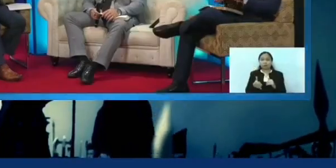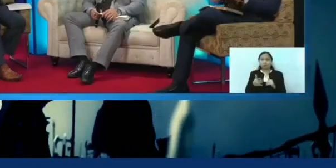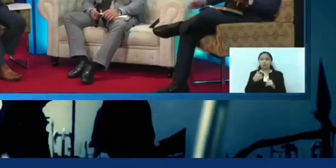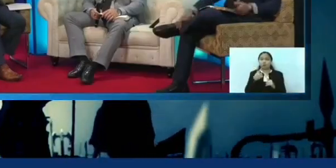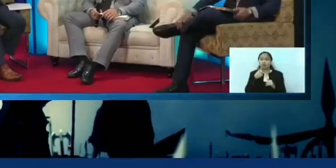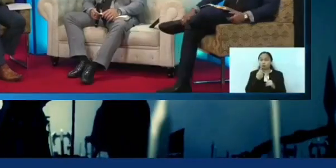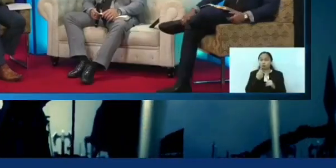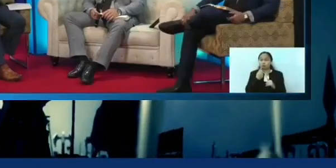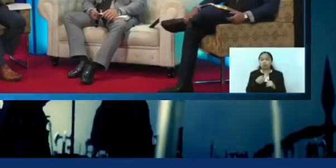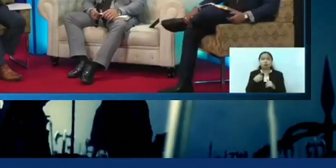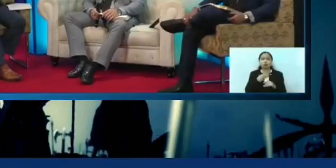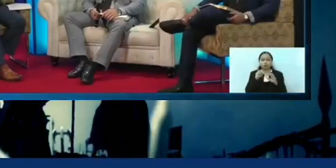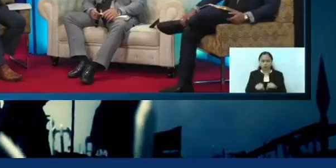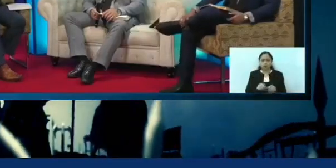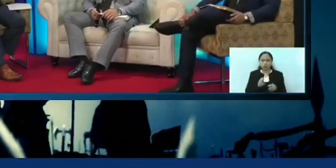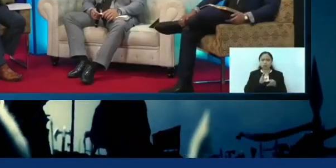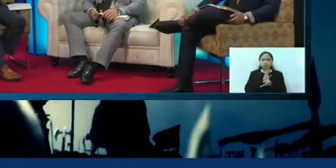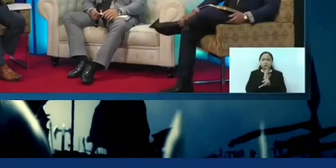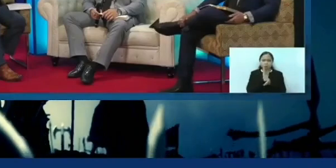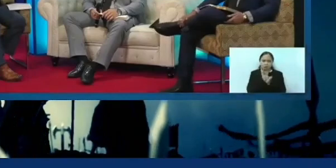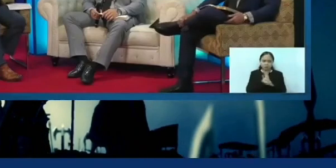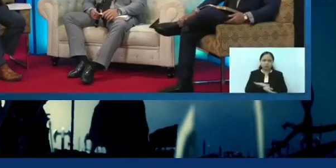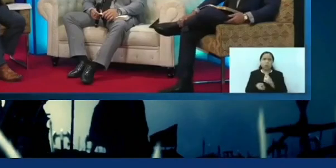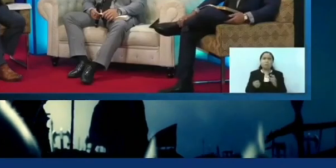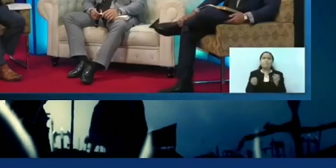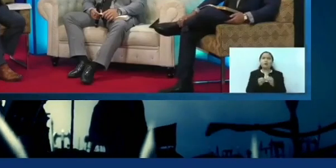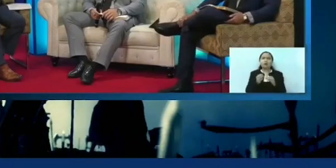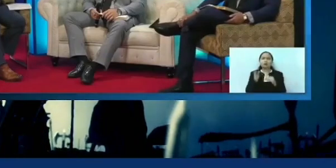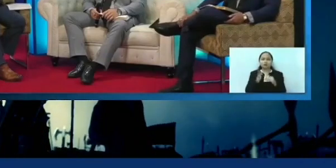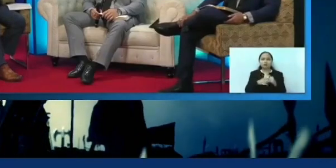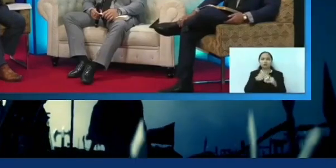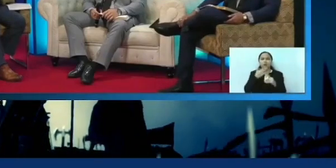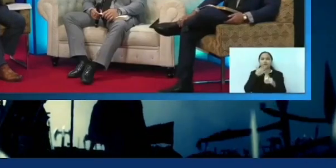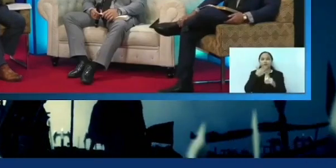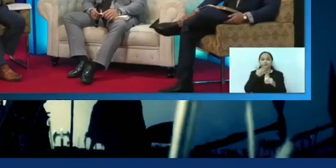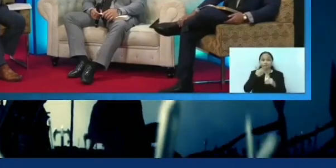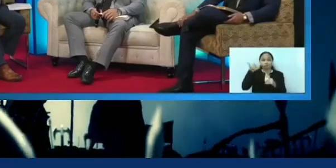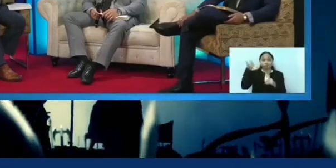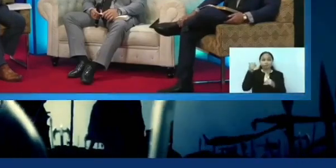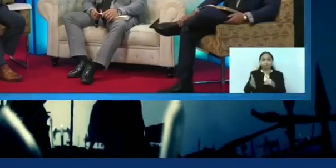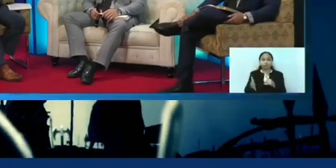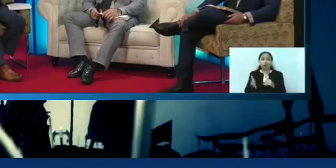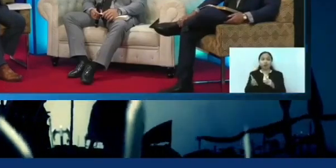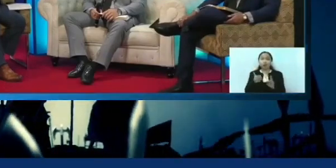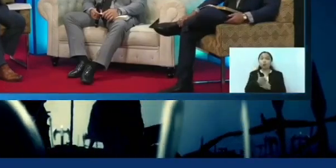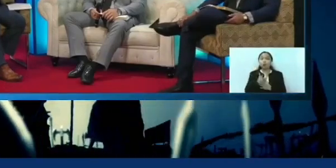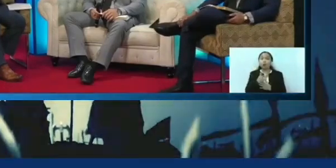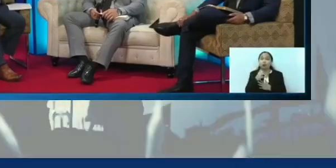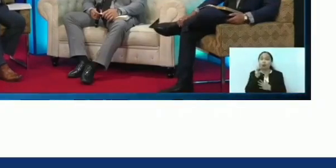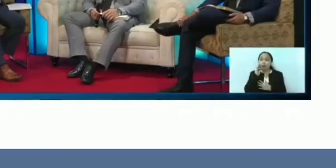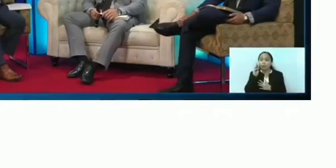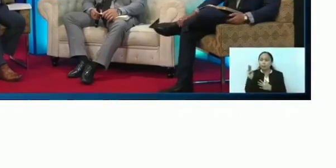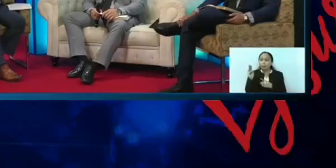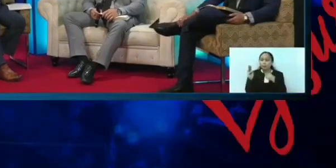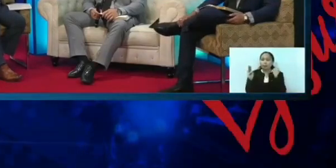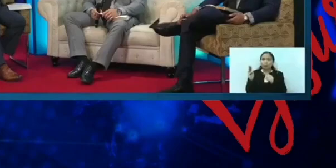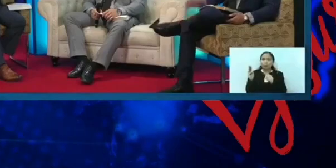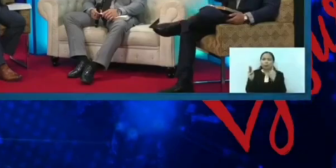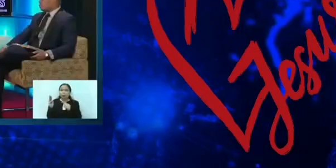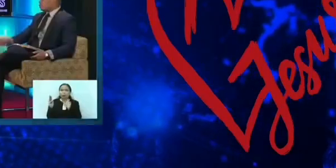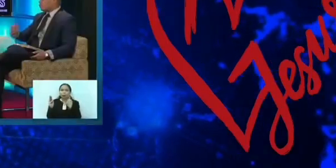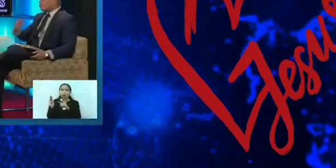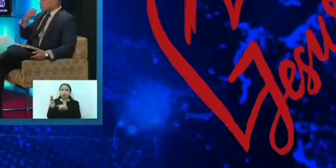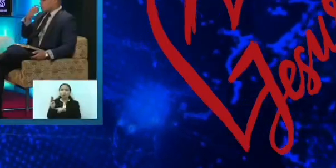able to become more than conquerors through Him. Sino yung him dyan? Yung nagmahal sa